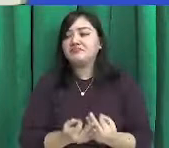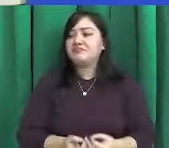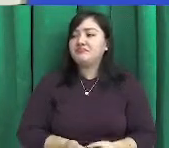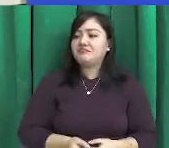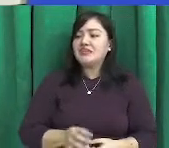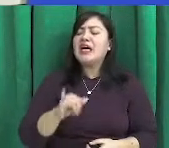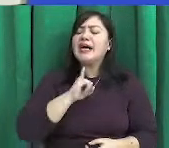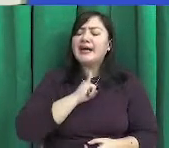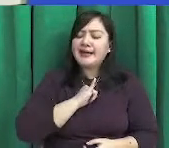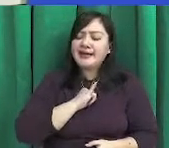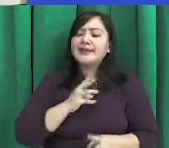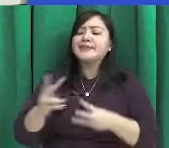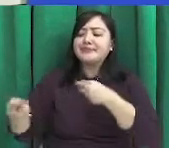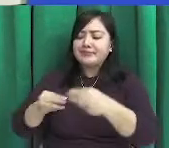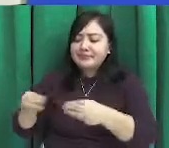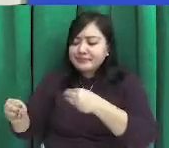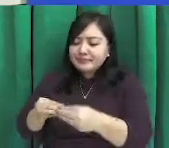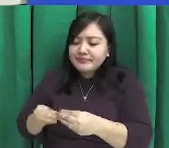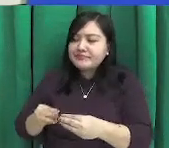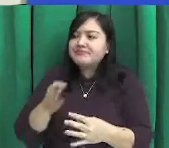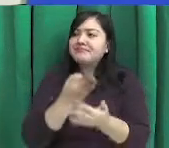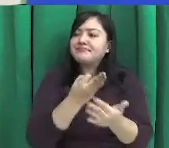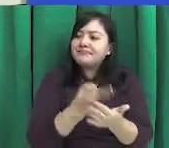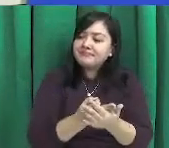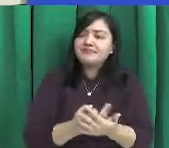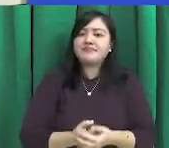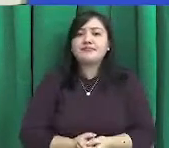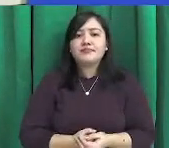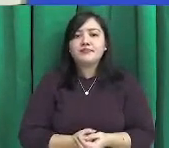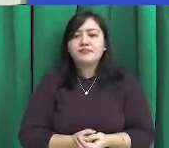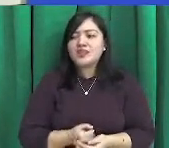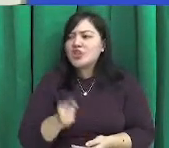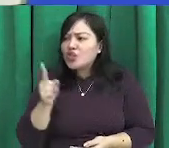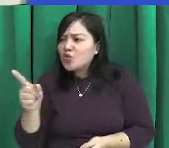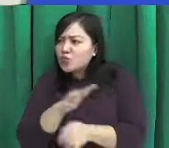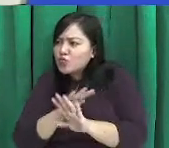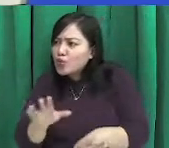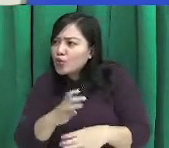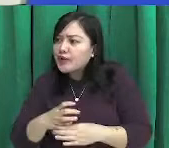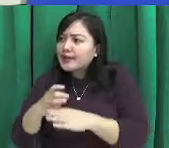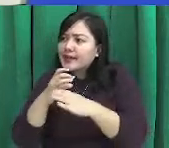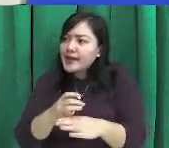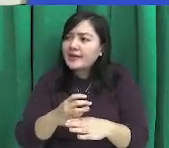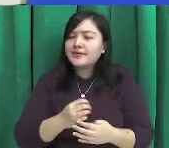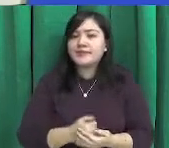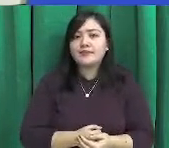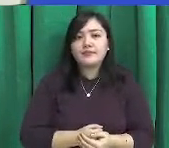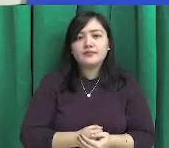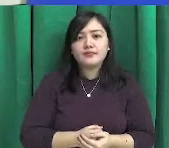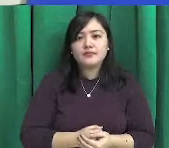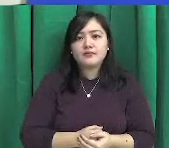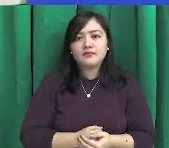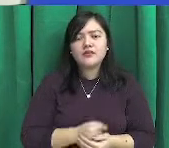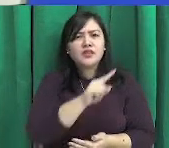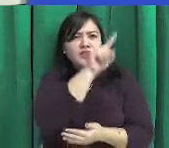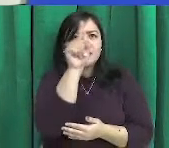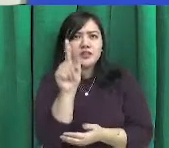pera ng bahay, akin yan, wala kang pakialam dyan. Let me ask you a question. Yan ba talaga ang gusto mangyari ng Diyos sa pamilya